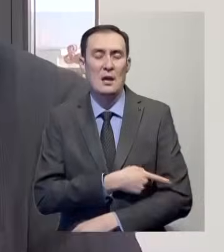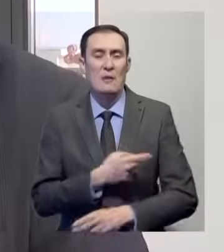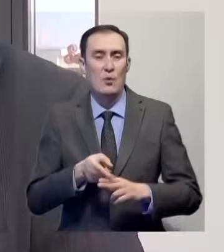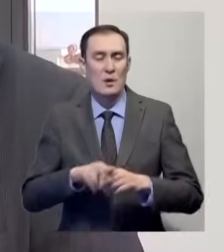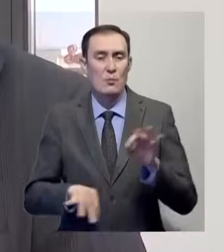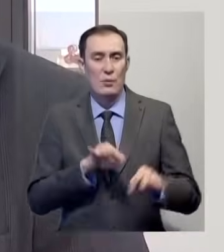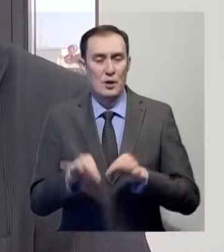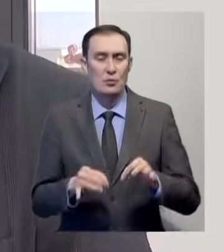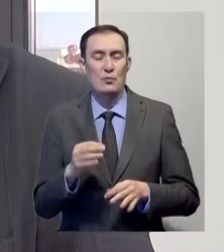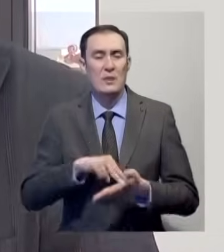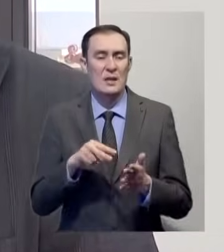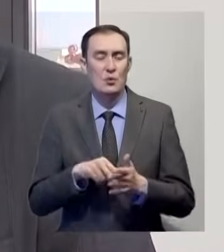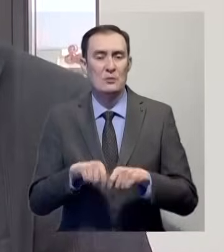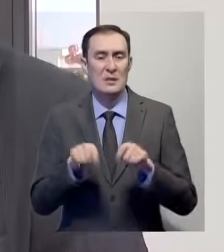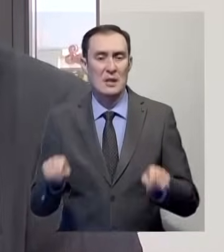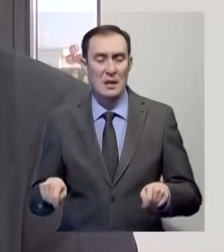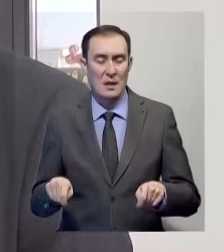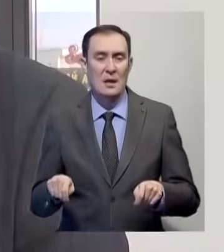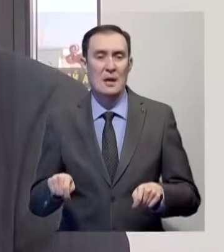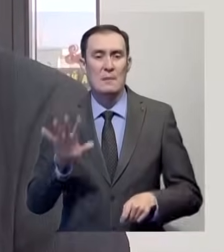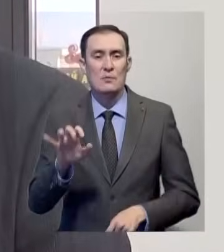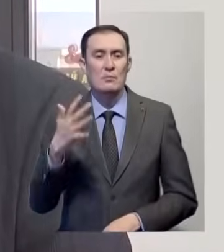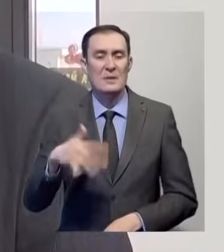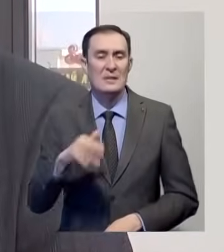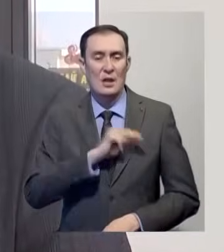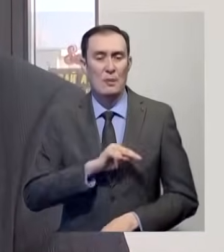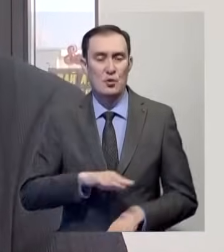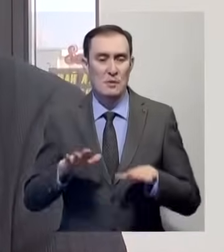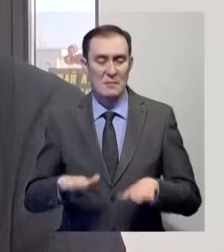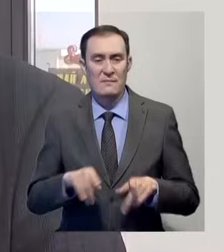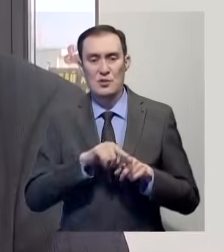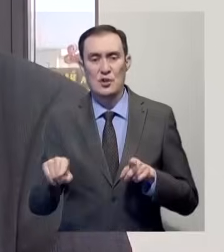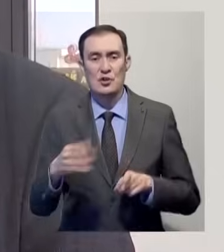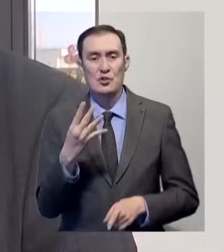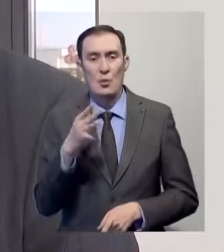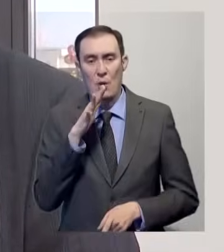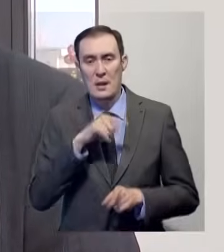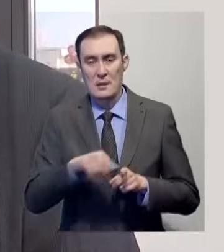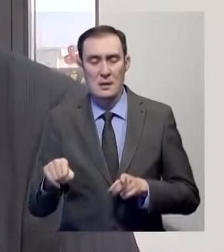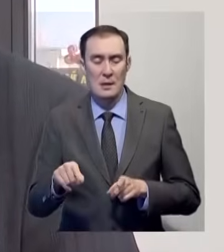данного проекта планируется создание 550 рабочих мест в течение 4 лет.